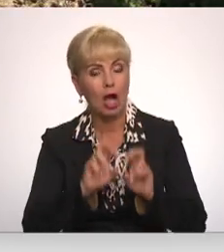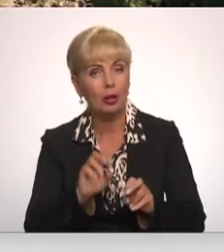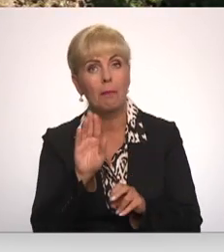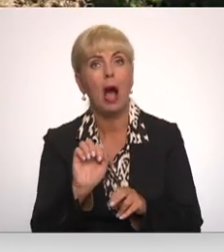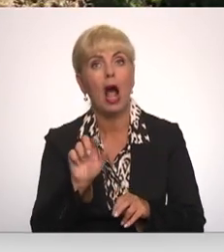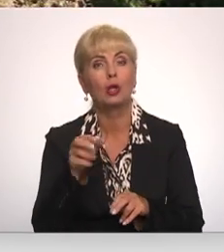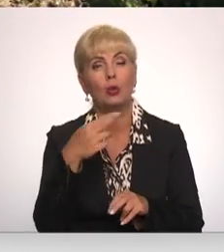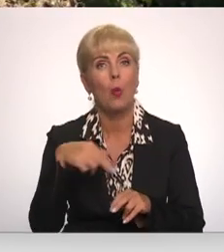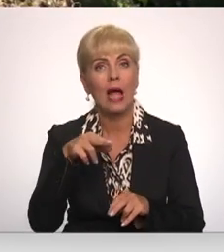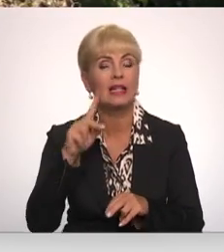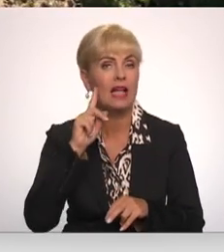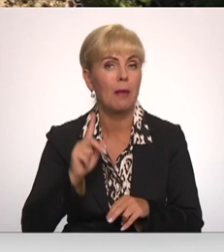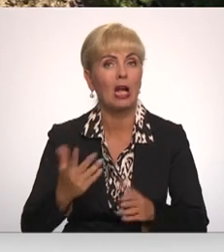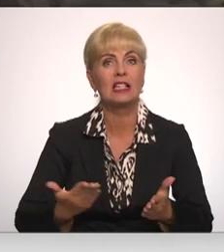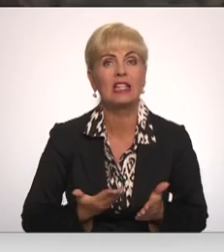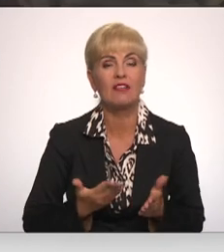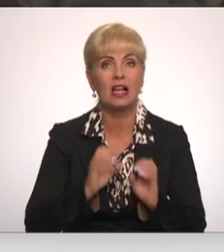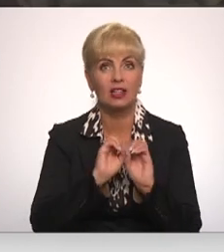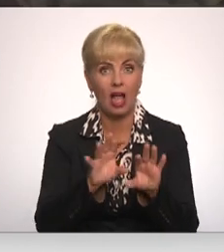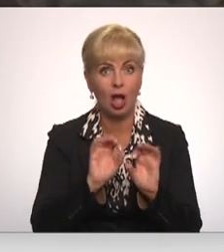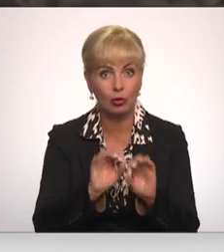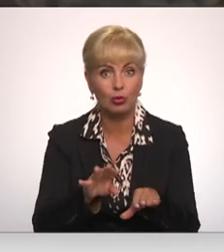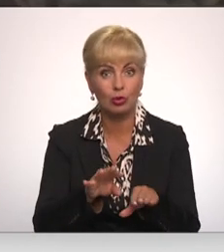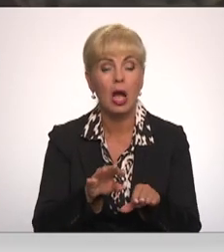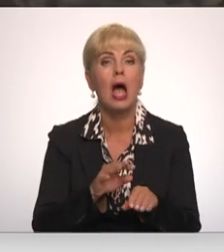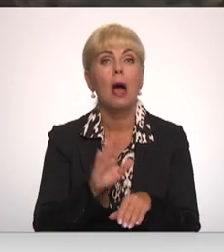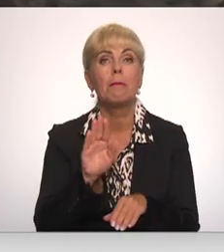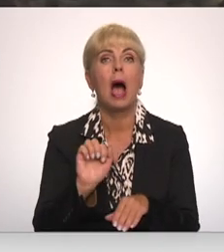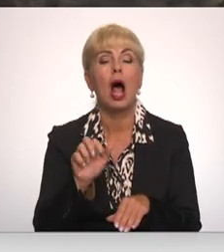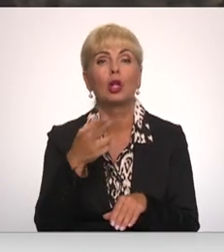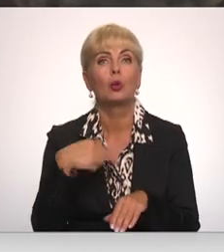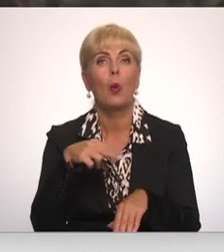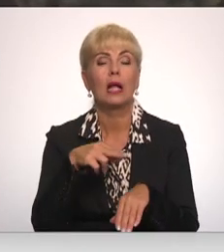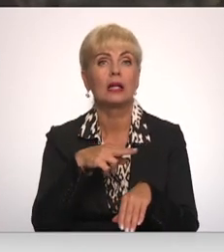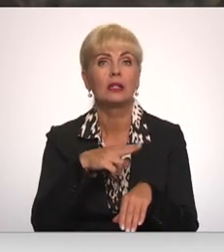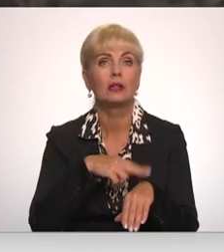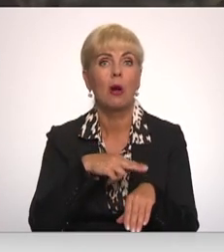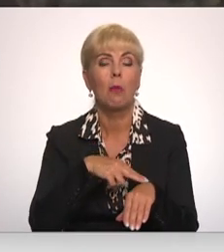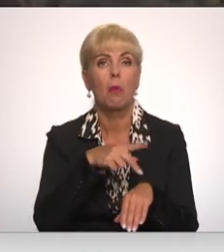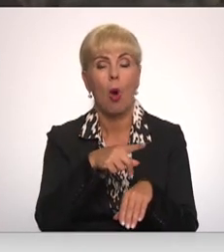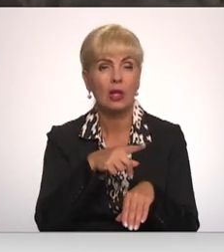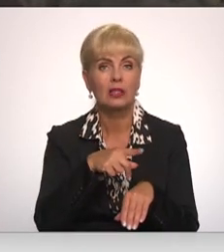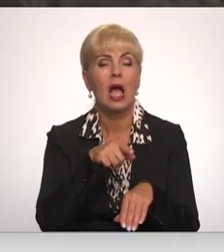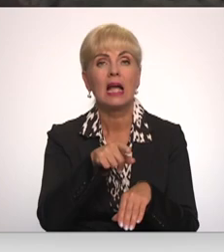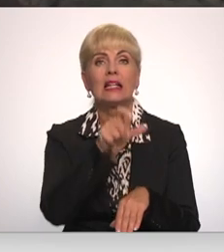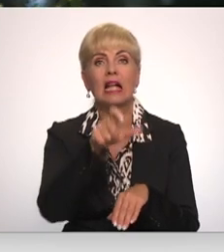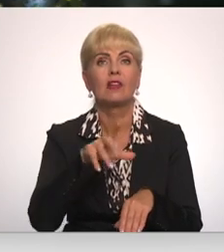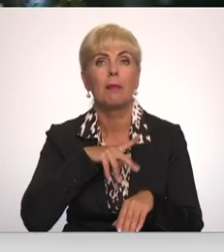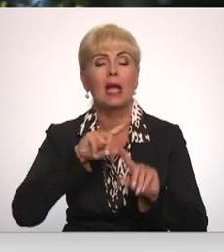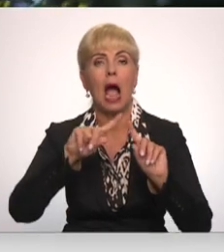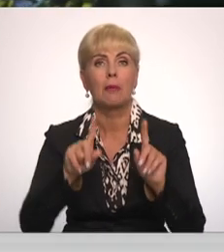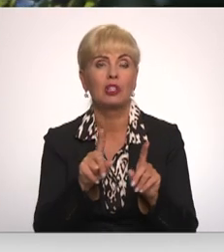dzīves stāstus. Baldonas palīga policija, cilvēks, kuri tika apcietināti,